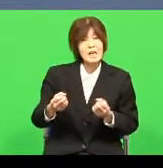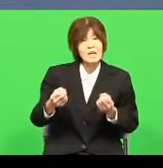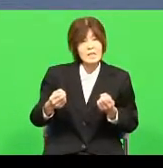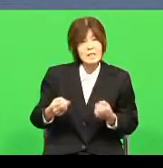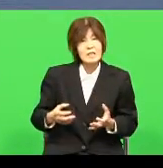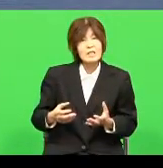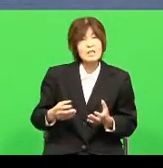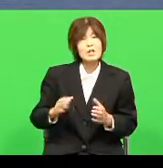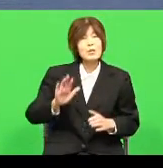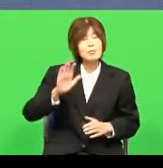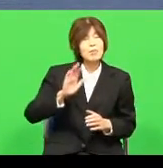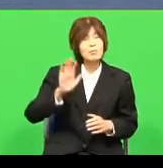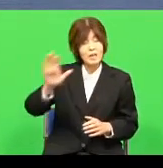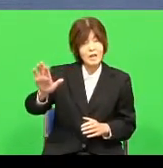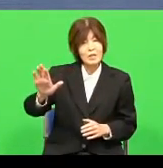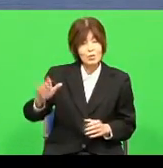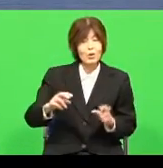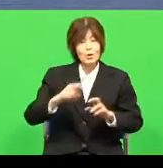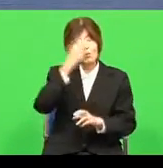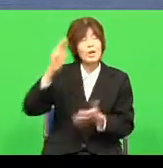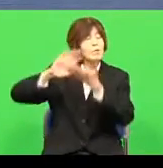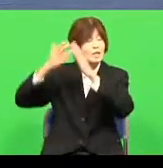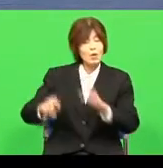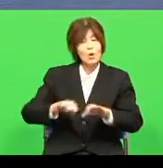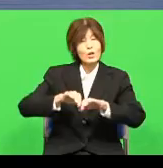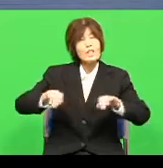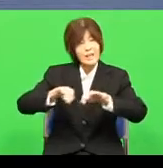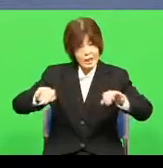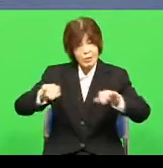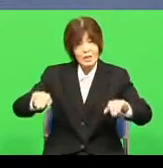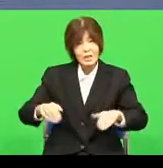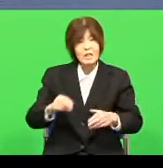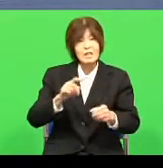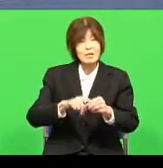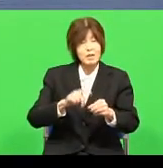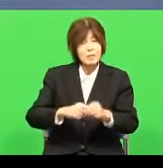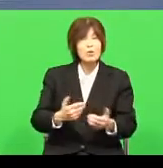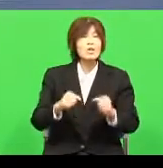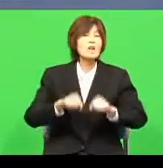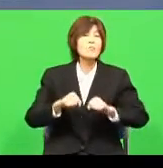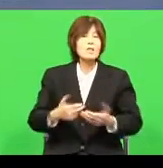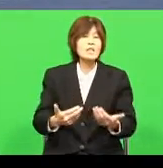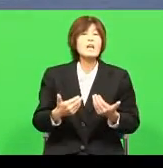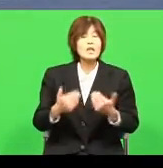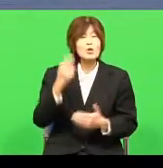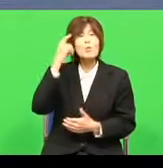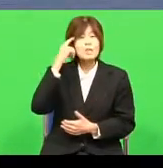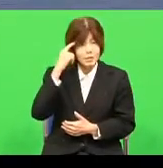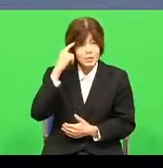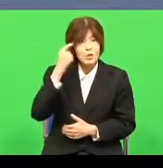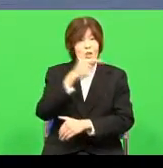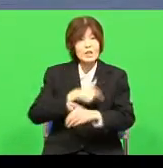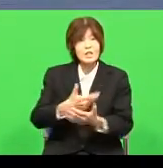さら中に向かいの未来を切り開いてまあ頑張っていかなければこういう思いでございます